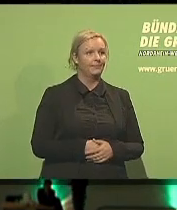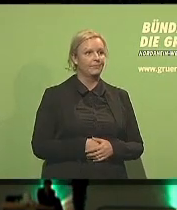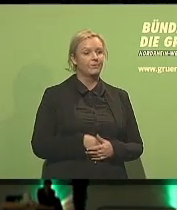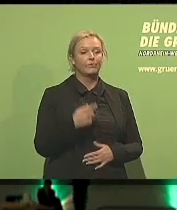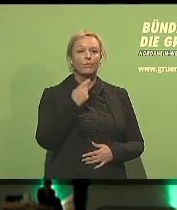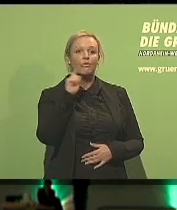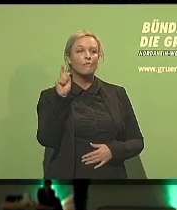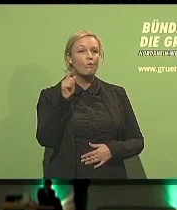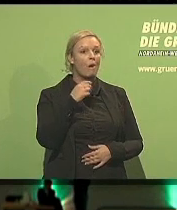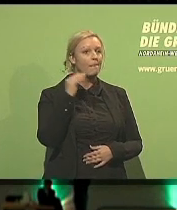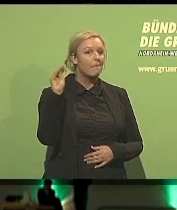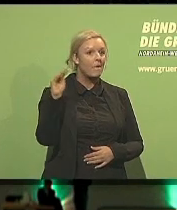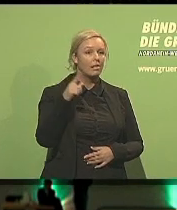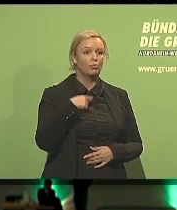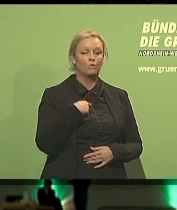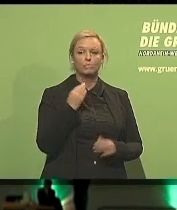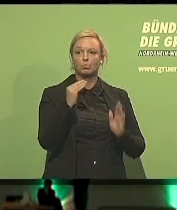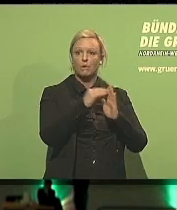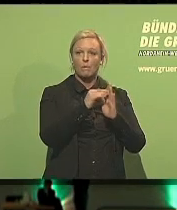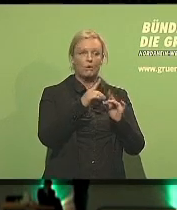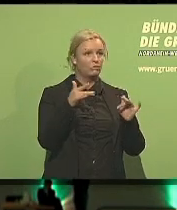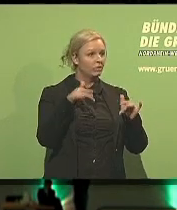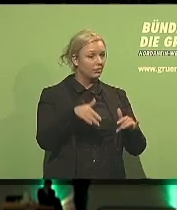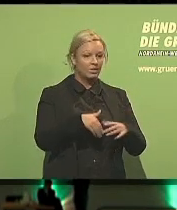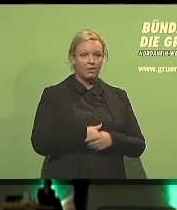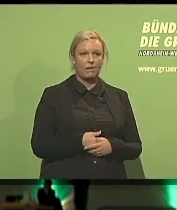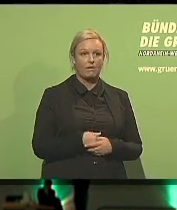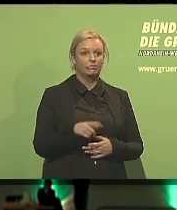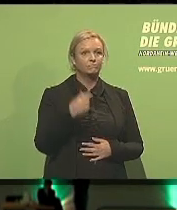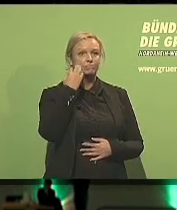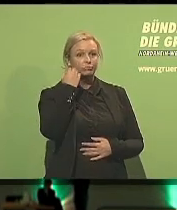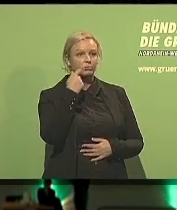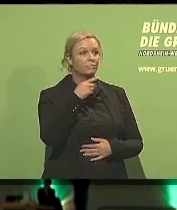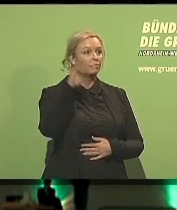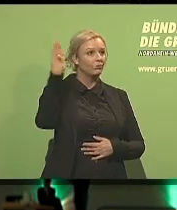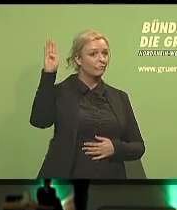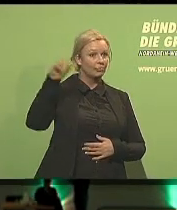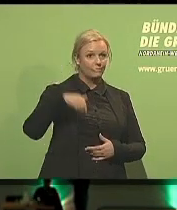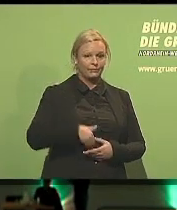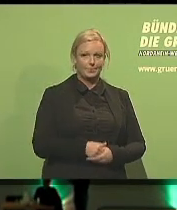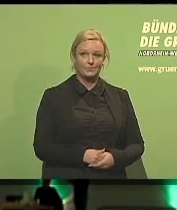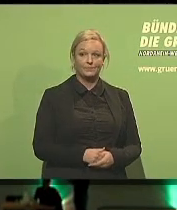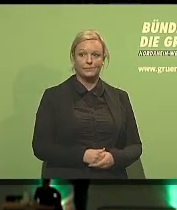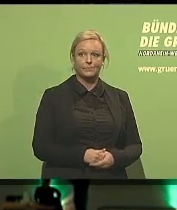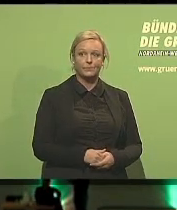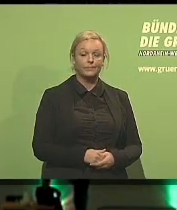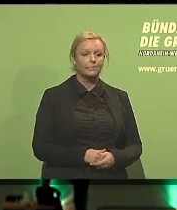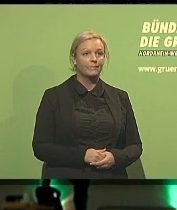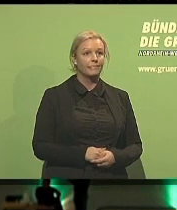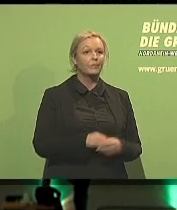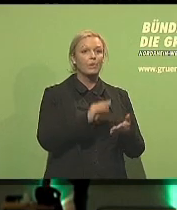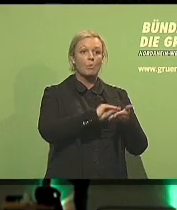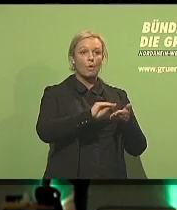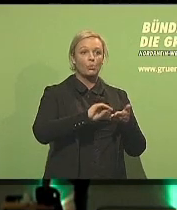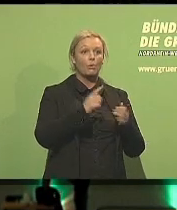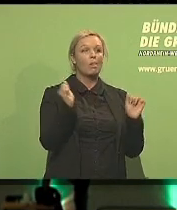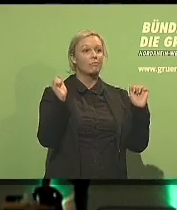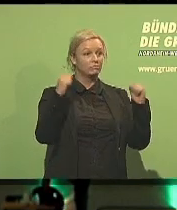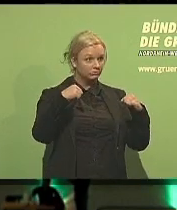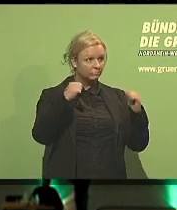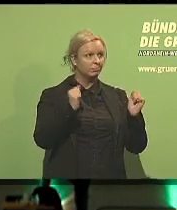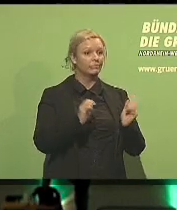Wortmeldungen oder Anmerkungen dazu sind nicht eingegangen. Bitte euch noch mal um das Kartenzeichen. Wer dem Protokoll der LDK in Duisburg zustimmen